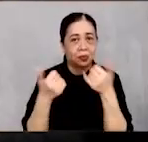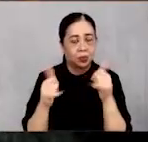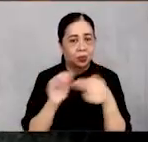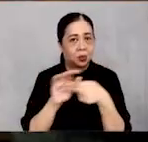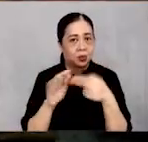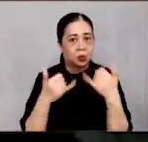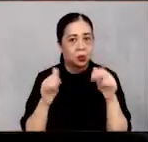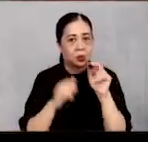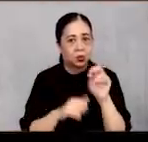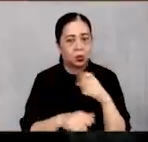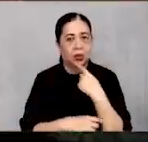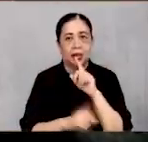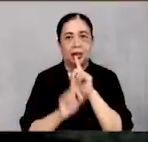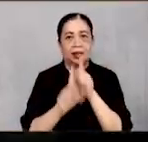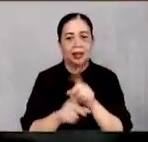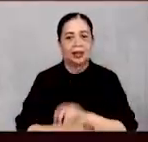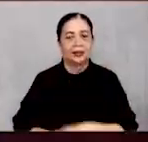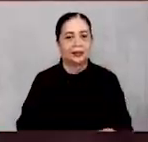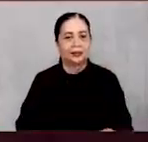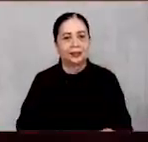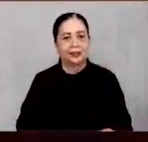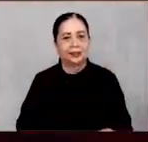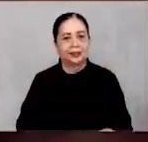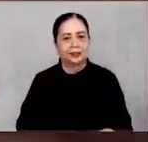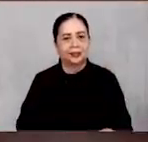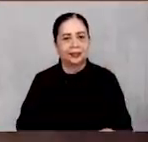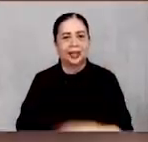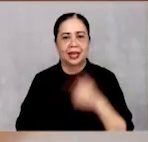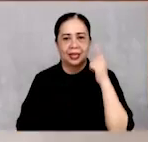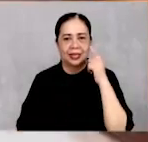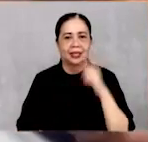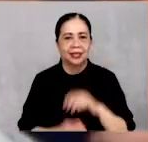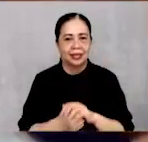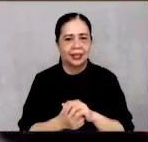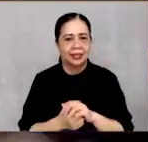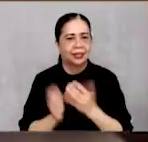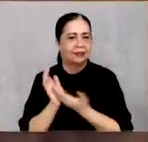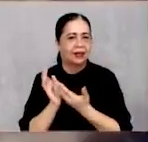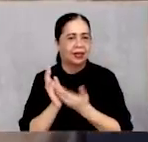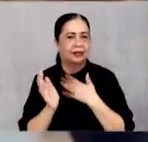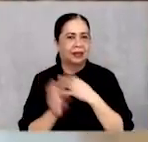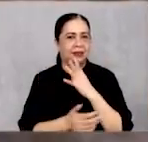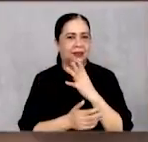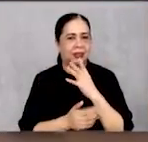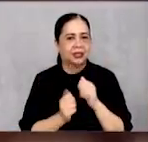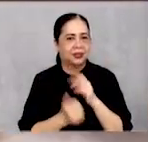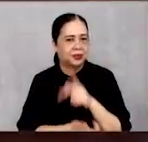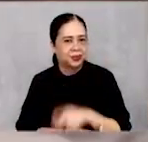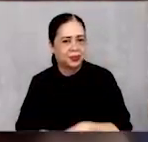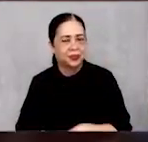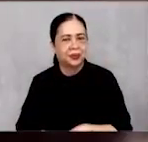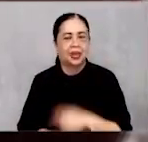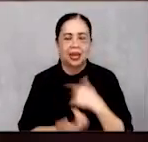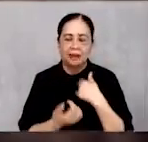slogan. Ito ang kanyang matipid na sagot. I think that was evident. Check siguro. Thank you. How are you? Can you tell us